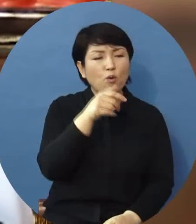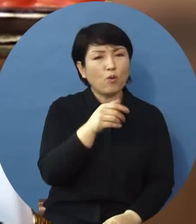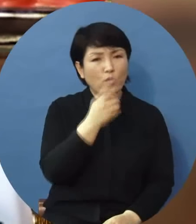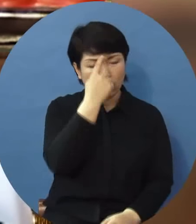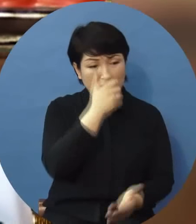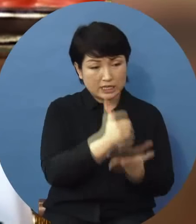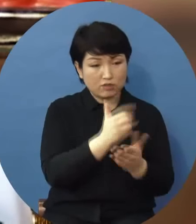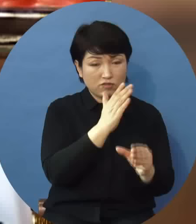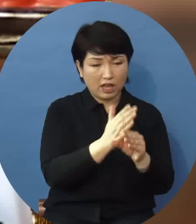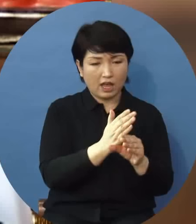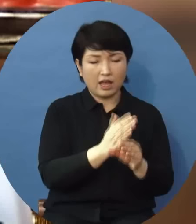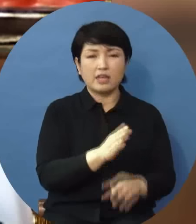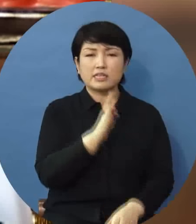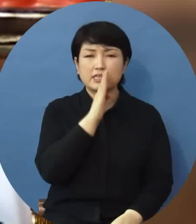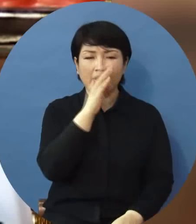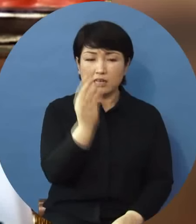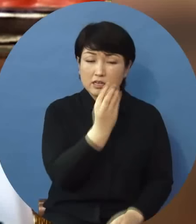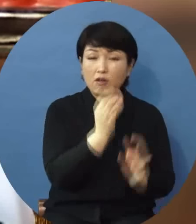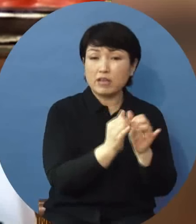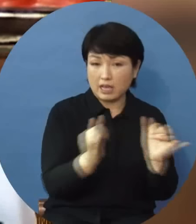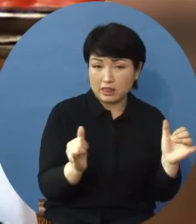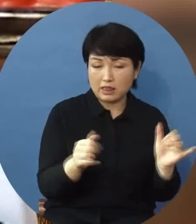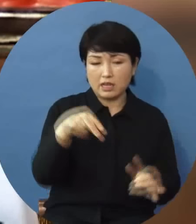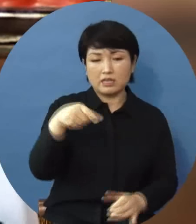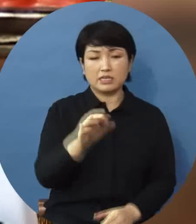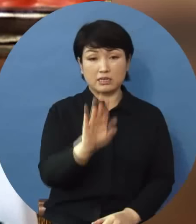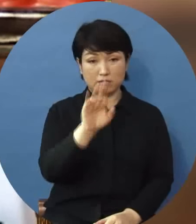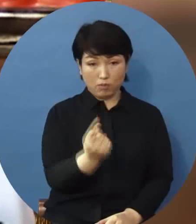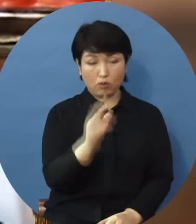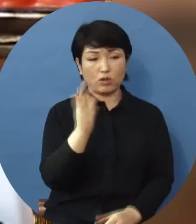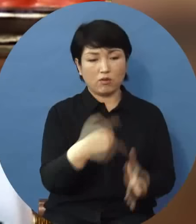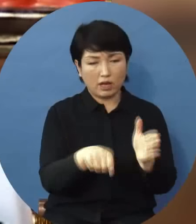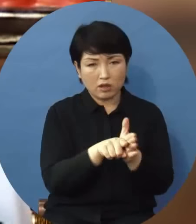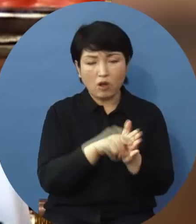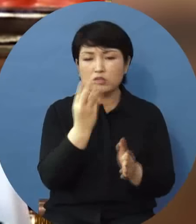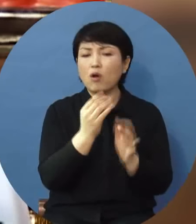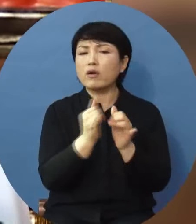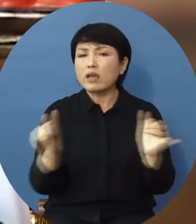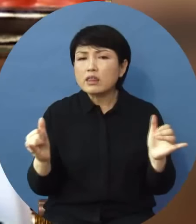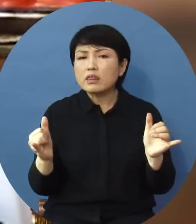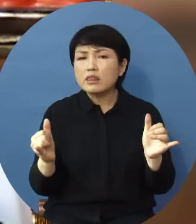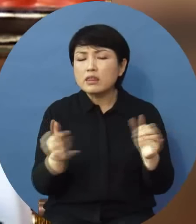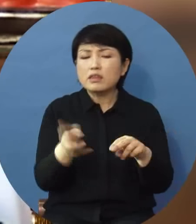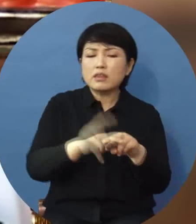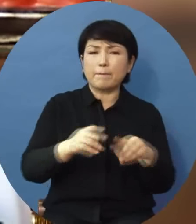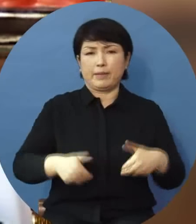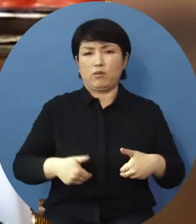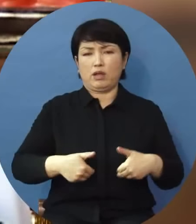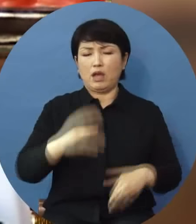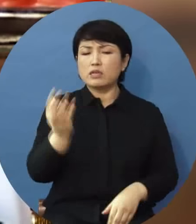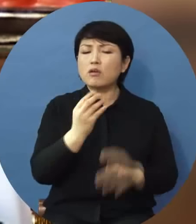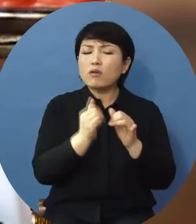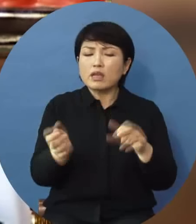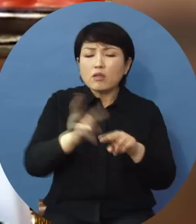소승에서 성인의 지위에 들었다. 즉 승보가 되려면 성인의 지위에 들어야 승보라고 하지 성인의